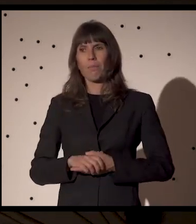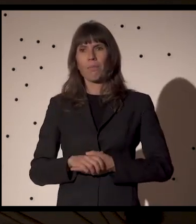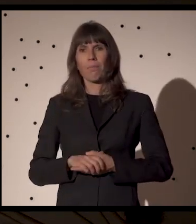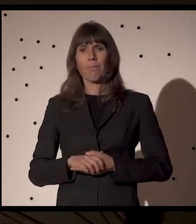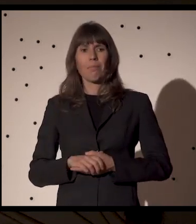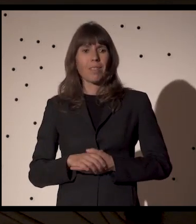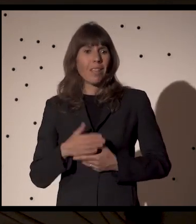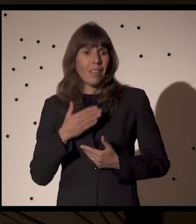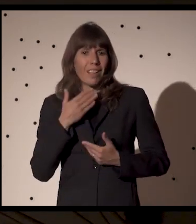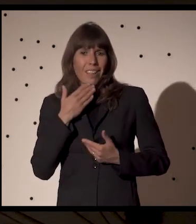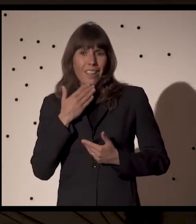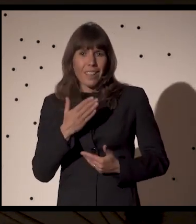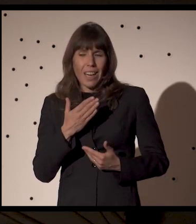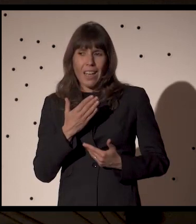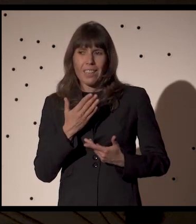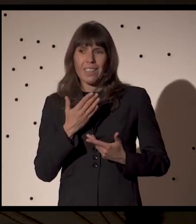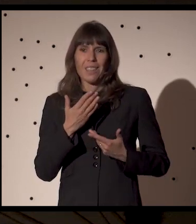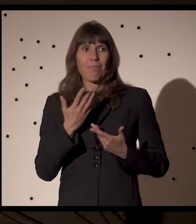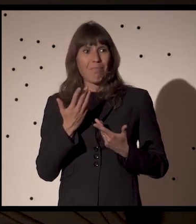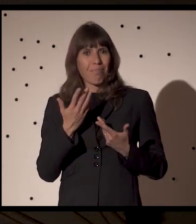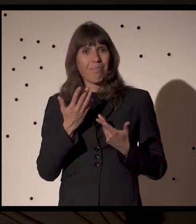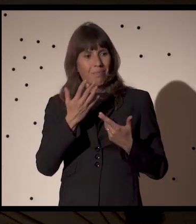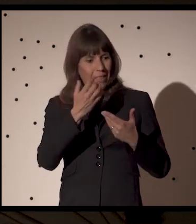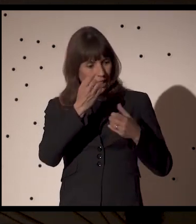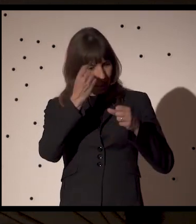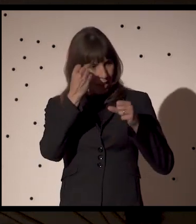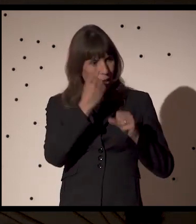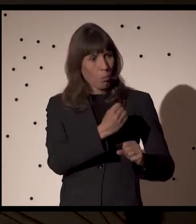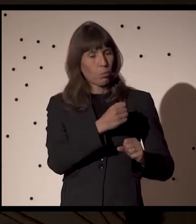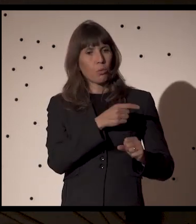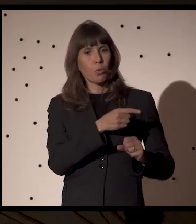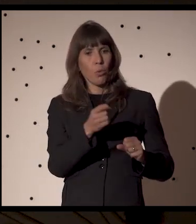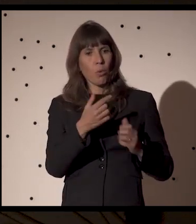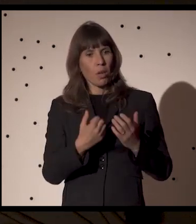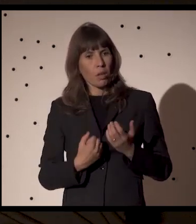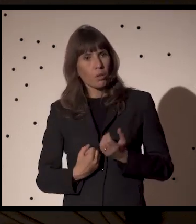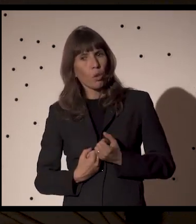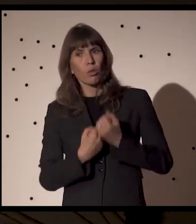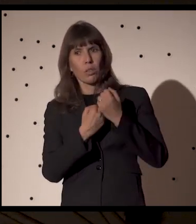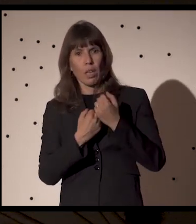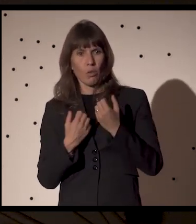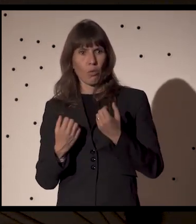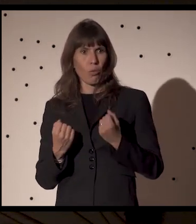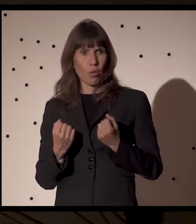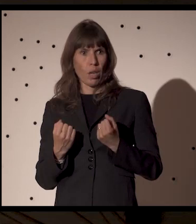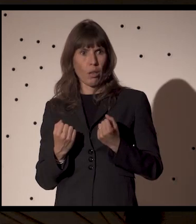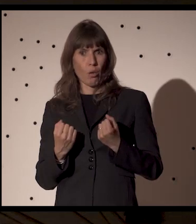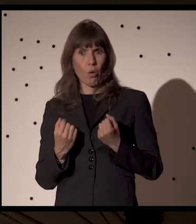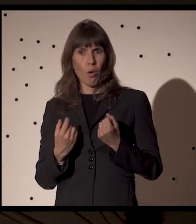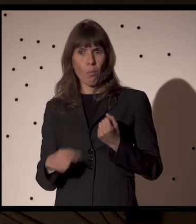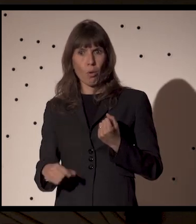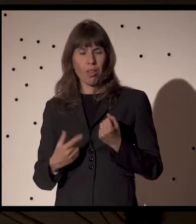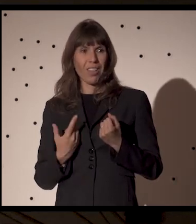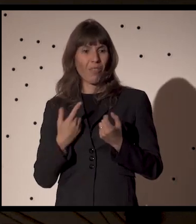sostegno concreto Che le istituzioni e le realtà che le relatrici ai relatori che mi hanno preceduto